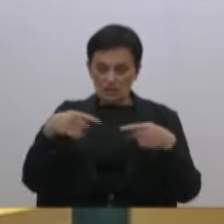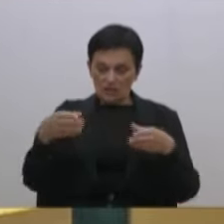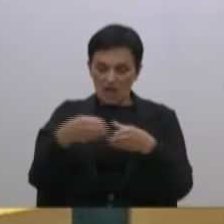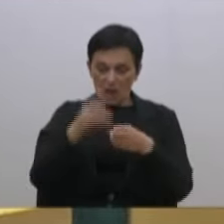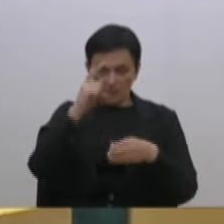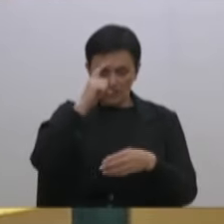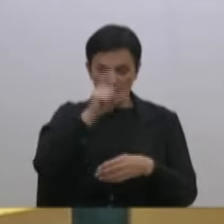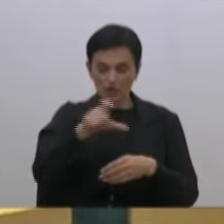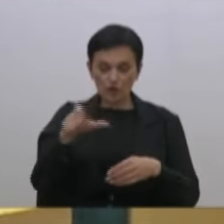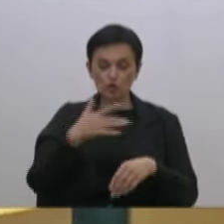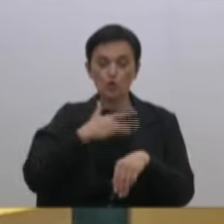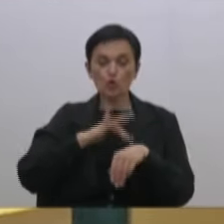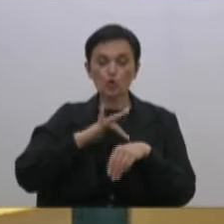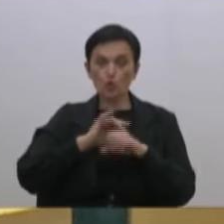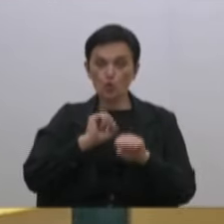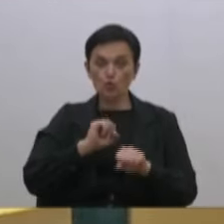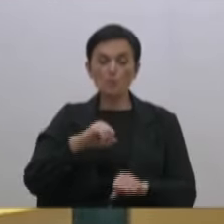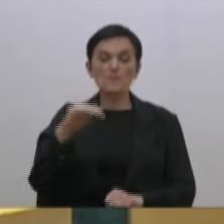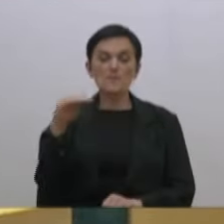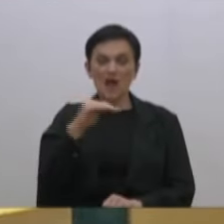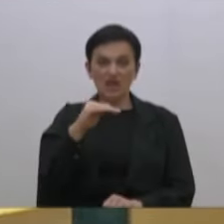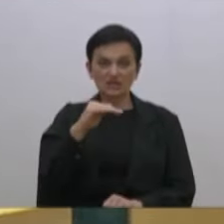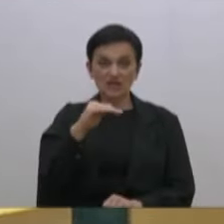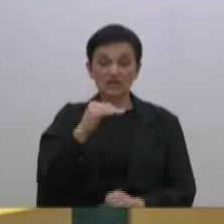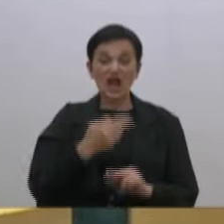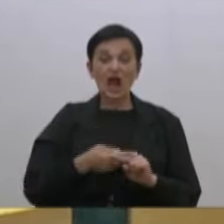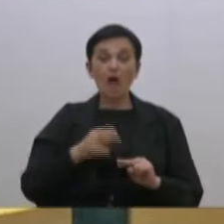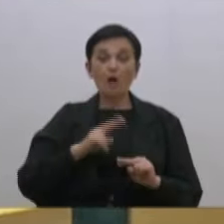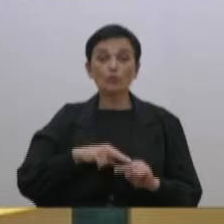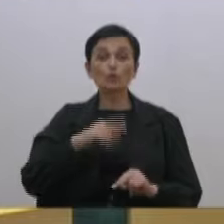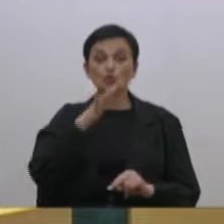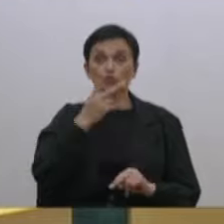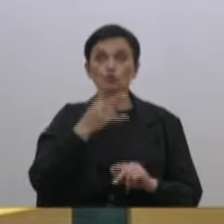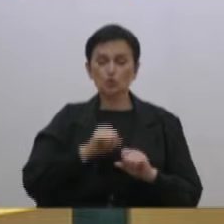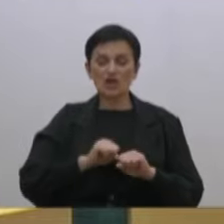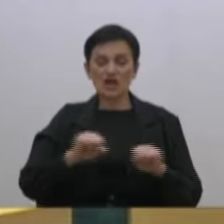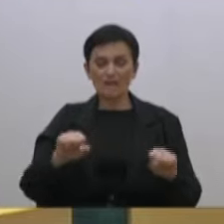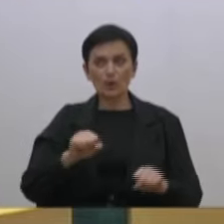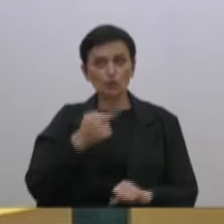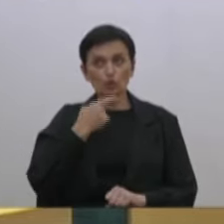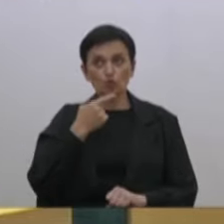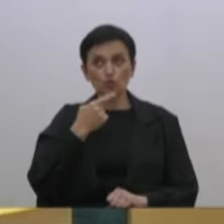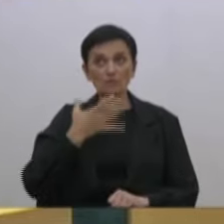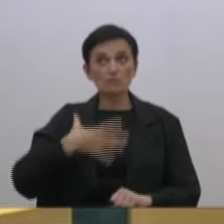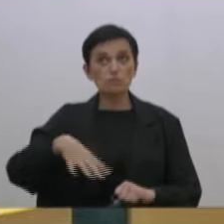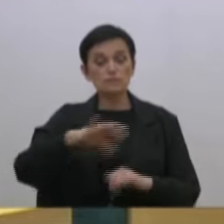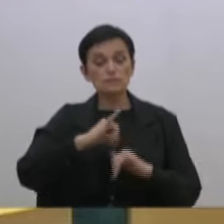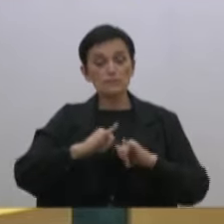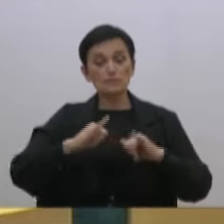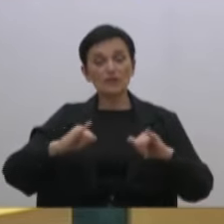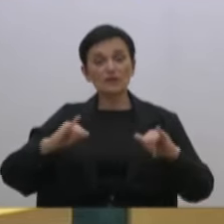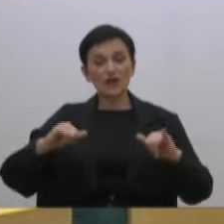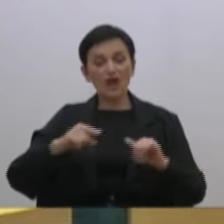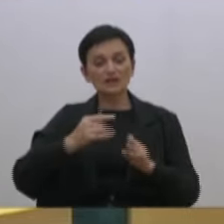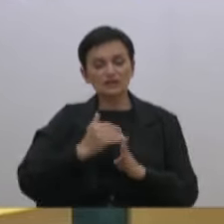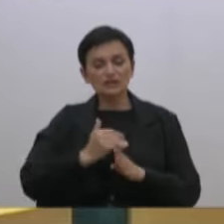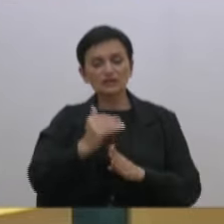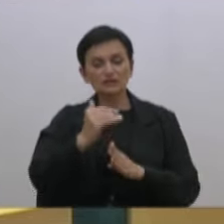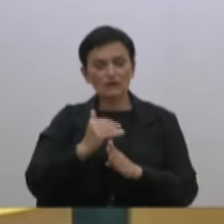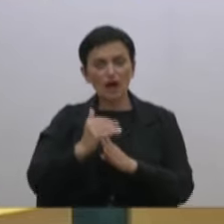ბიჭებს, გულშემატკივარს, ფედერაციას და ამასობაში ისიც უნდა გაუბედოთ და ვთქვათ, რომ ქვეყნის განვითარების კვალდაკვალ ხდება ეს